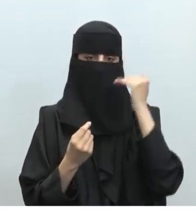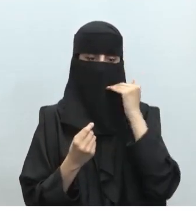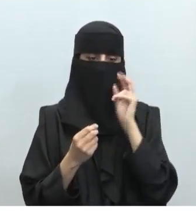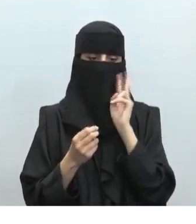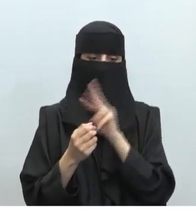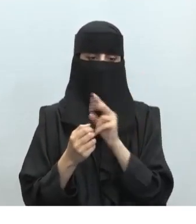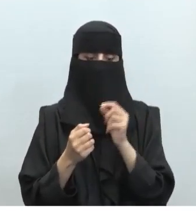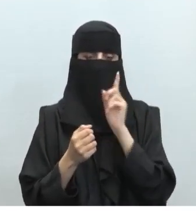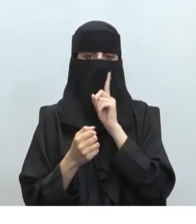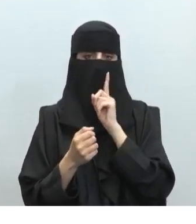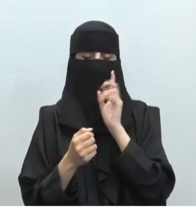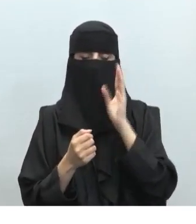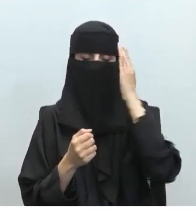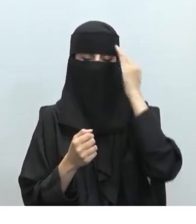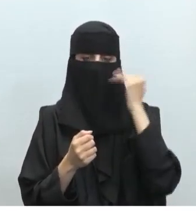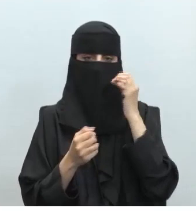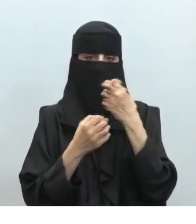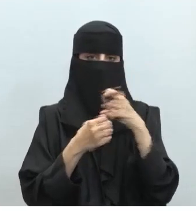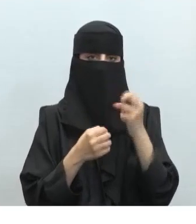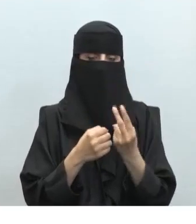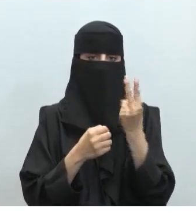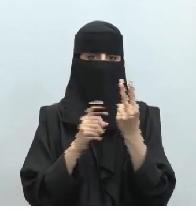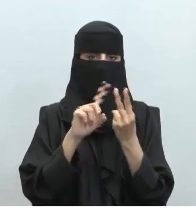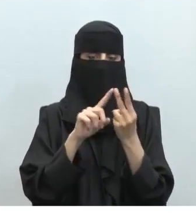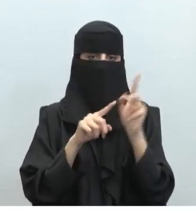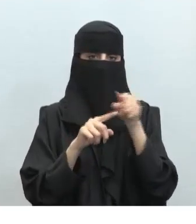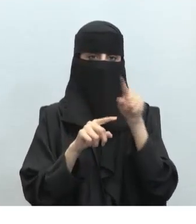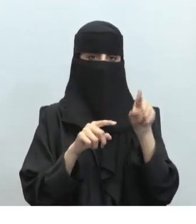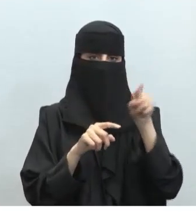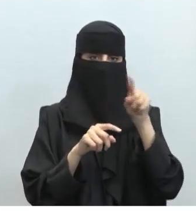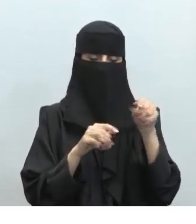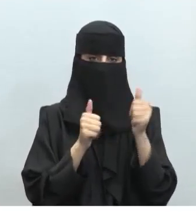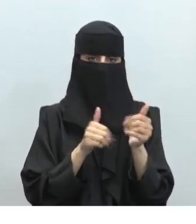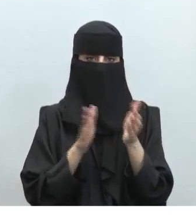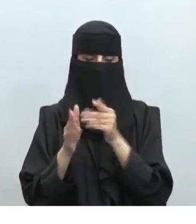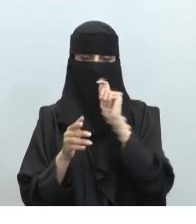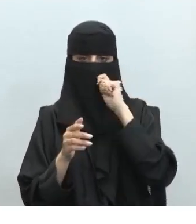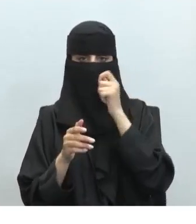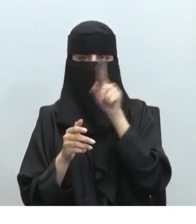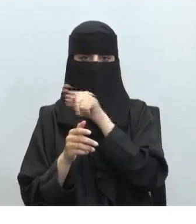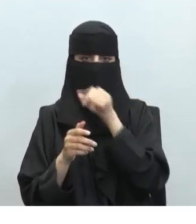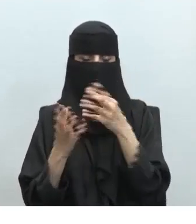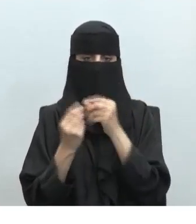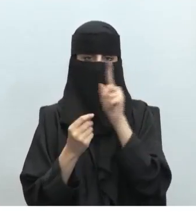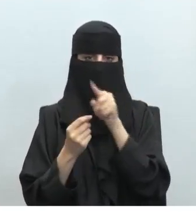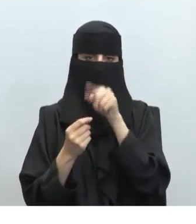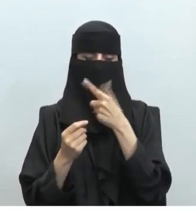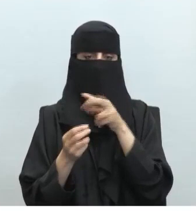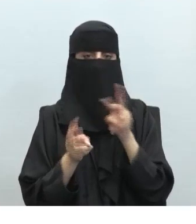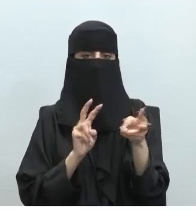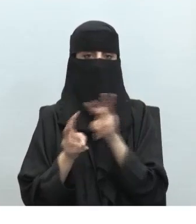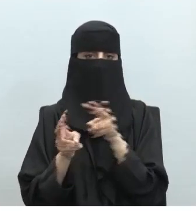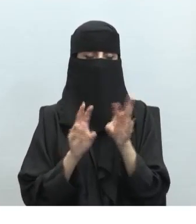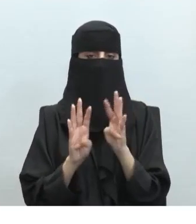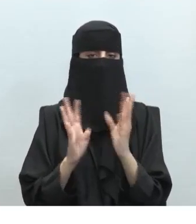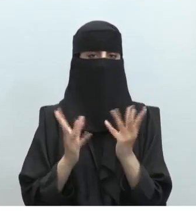كروموسوم اكس او او شكلين من كروموسوم اكس هنا نريد ان نفرق في الكروموسومات الجنسيه ما بين الكروموسوم الجنسي